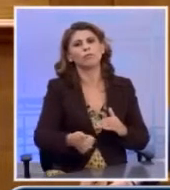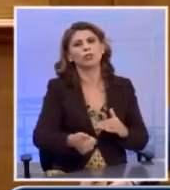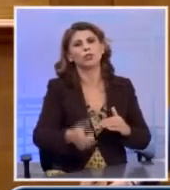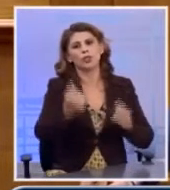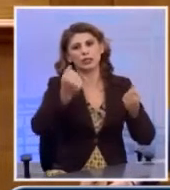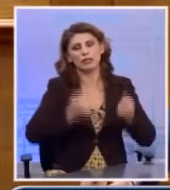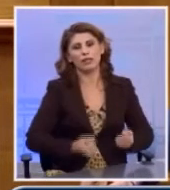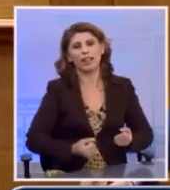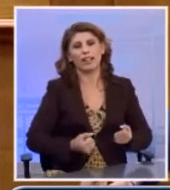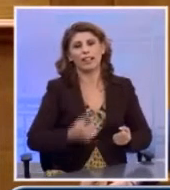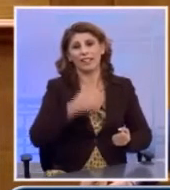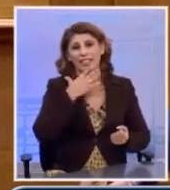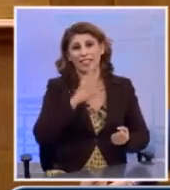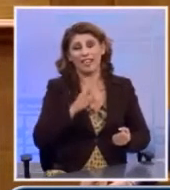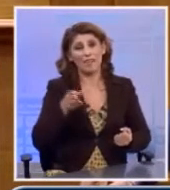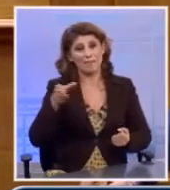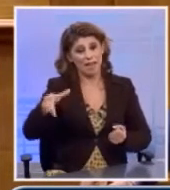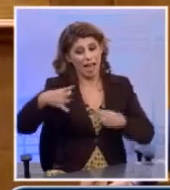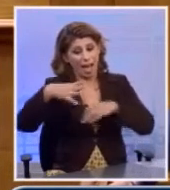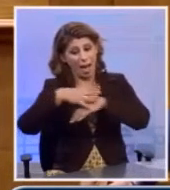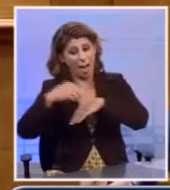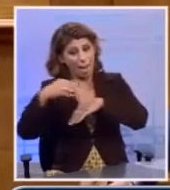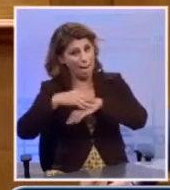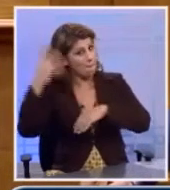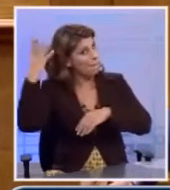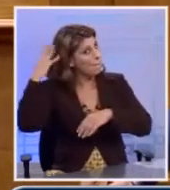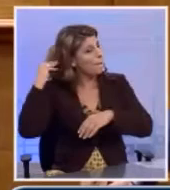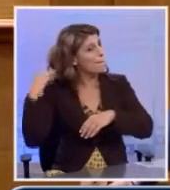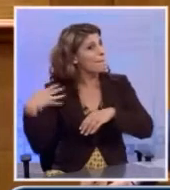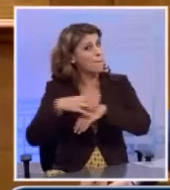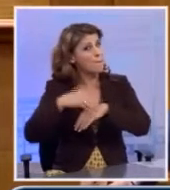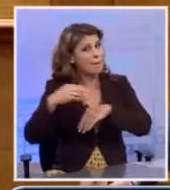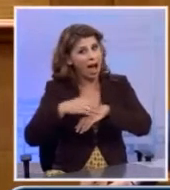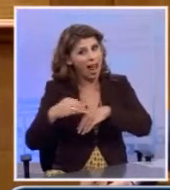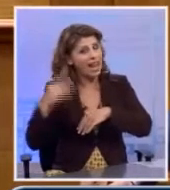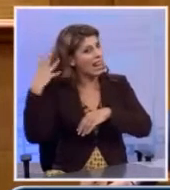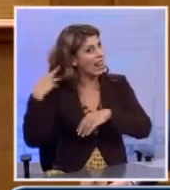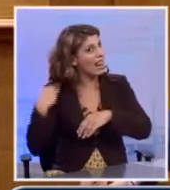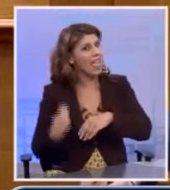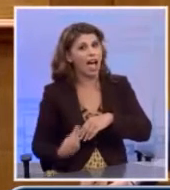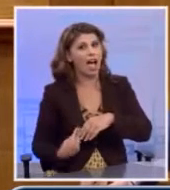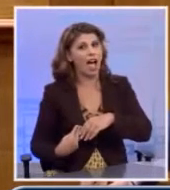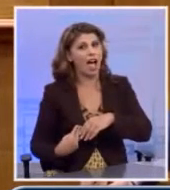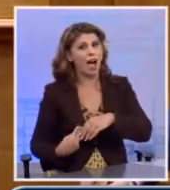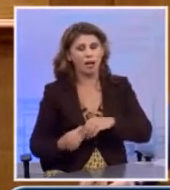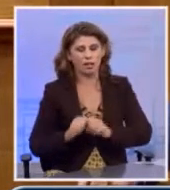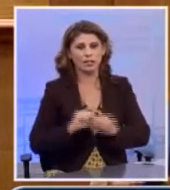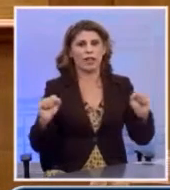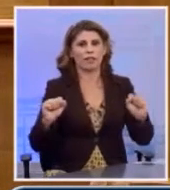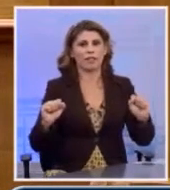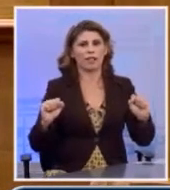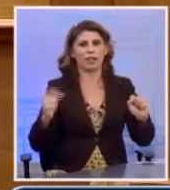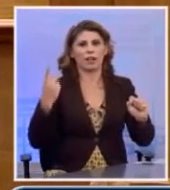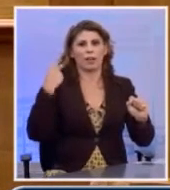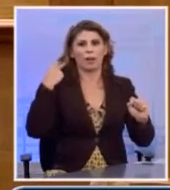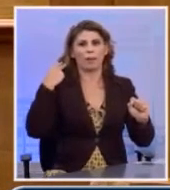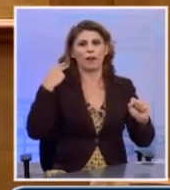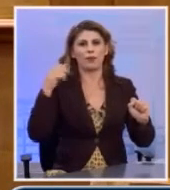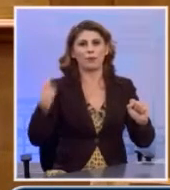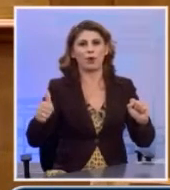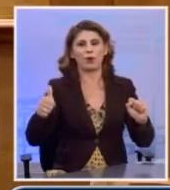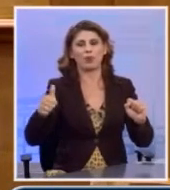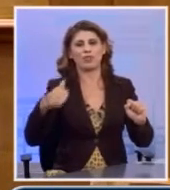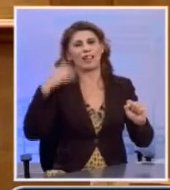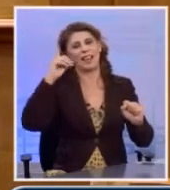το λέει ο λαός μας, πήγατε για μαλλί και βρεθήκατε κουρεμένοι. Ξέρετε κάτι, ψάξτε κι άλλο.